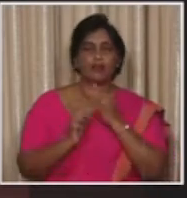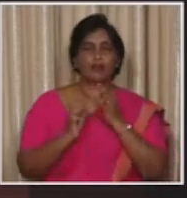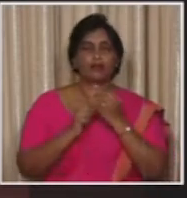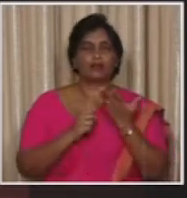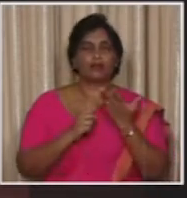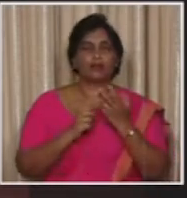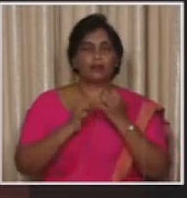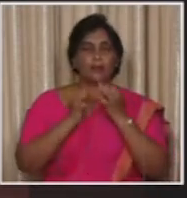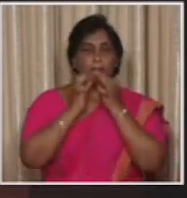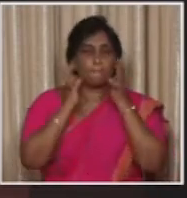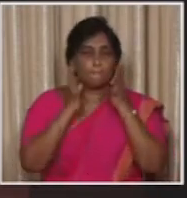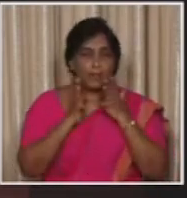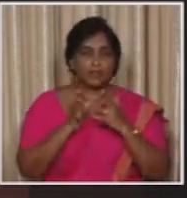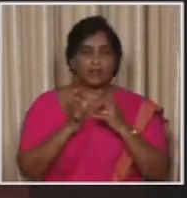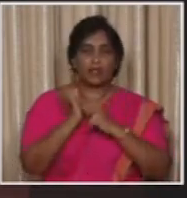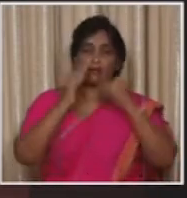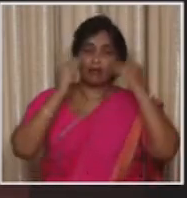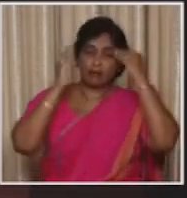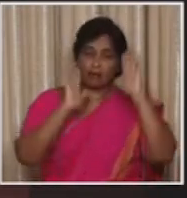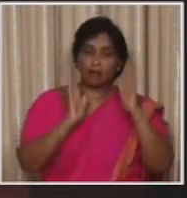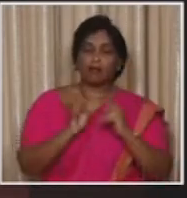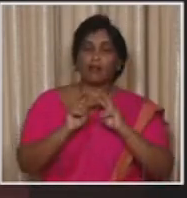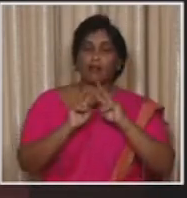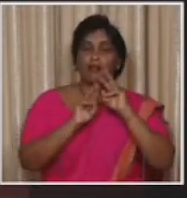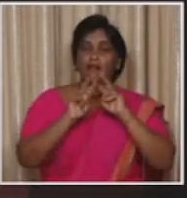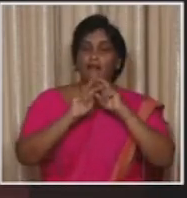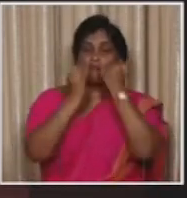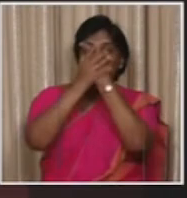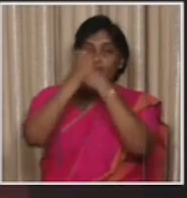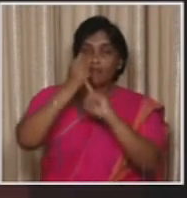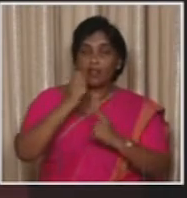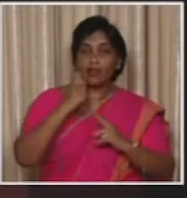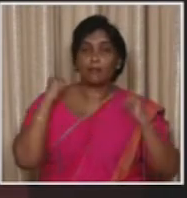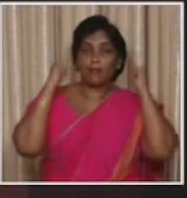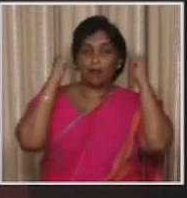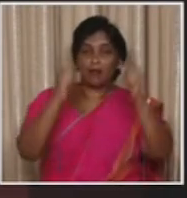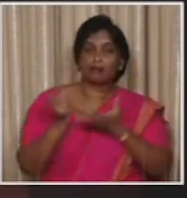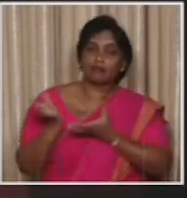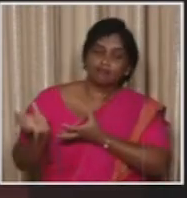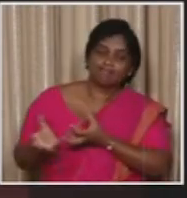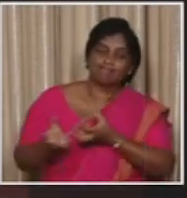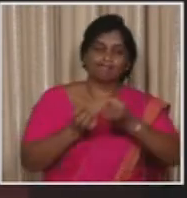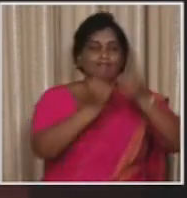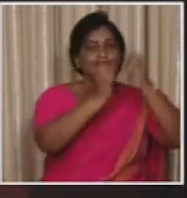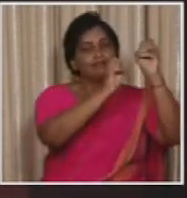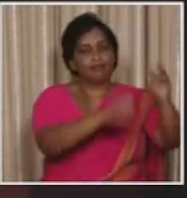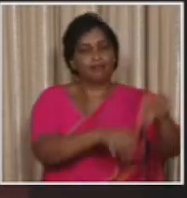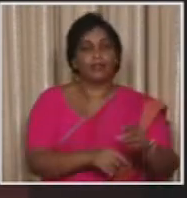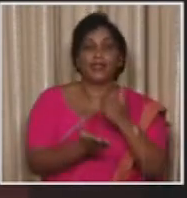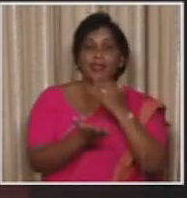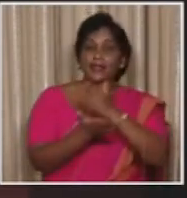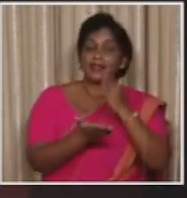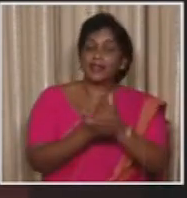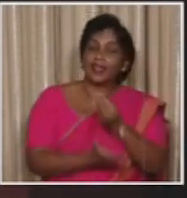රාජපක්ෂව අනිවාර්යම වැල්පාලෙමෙන් ගෙනිහිල්ලා ගොඩගත්තා. ගොඩගත්තා විතර නේ, කේකුත්